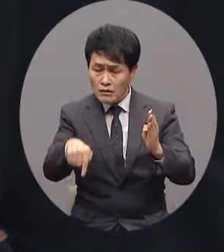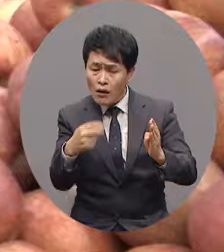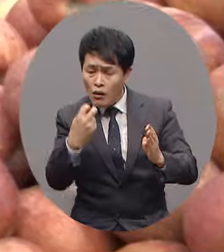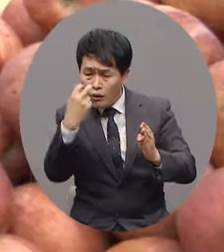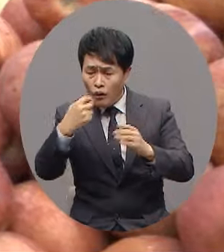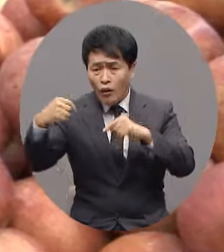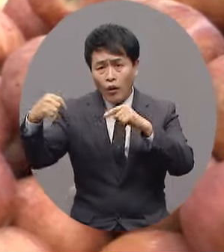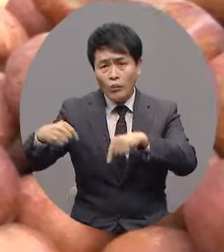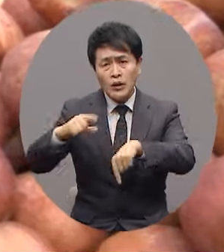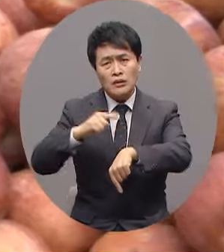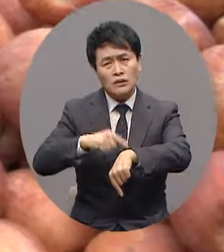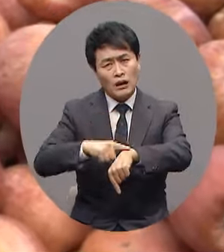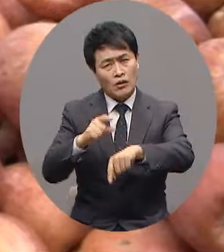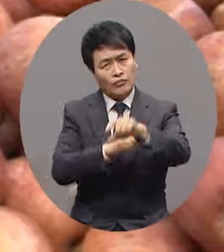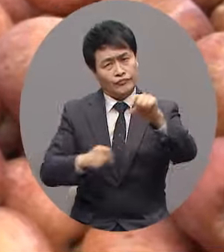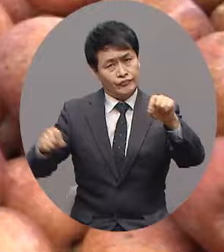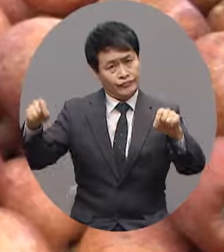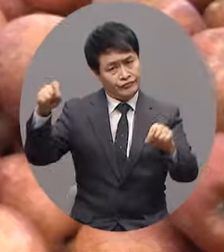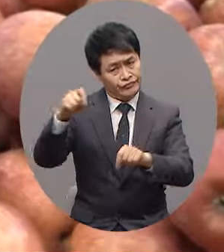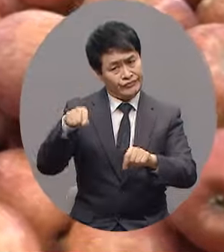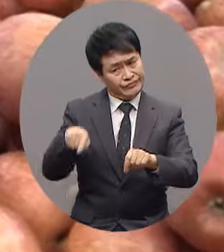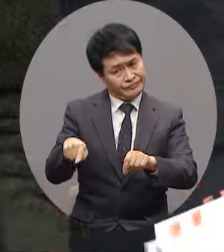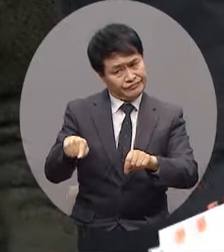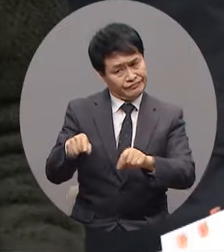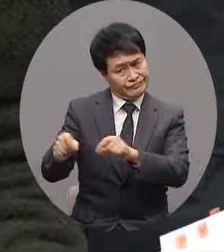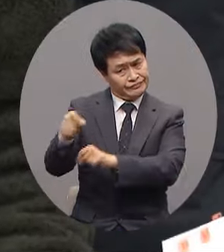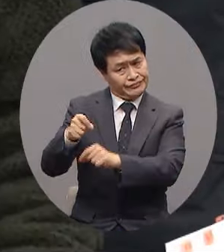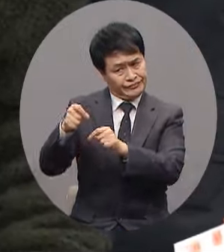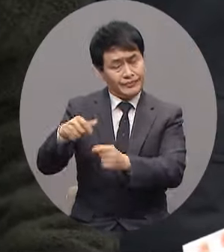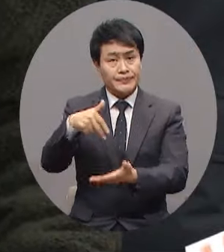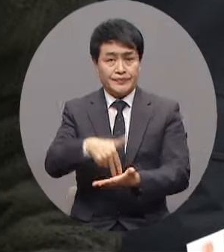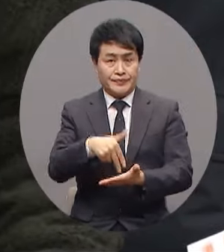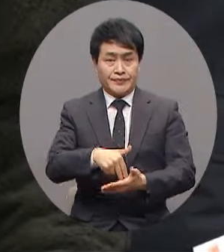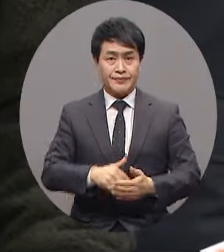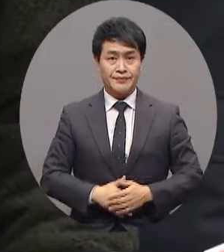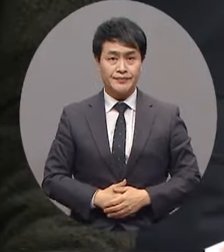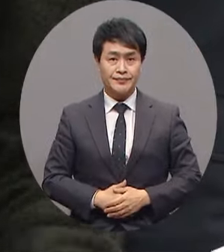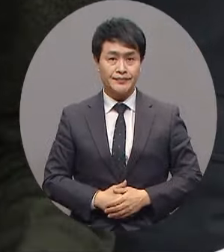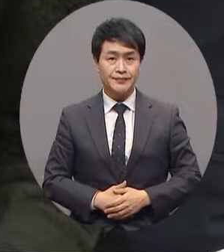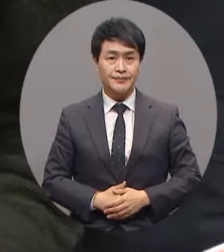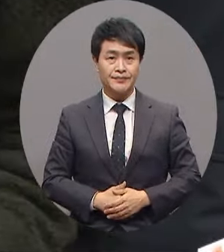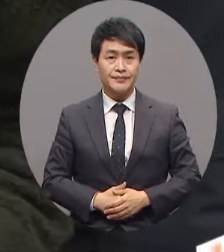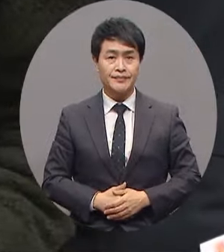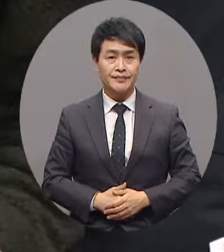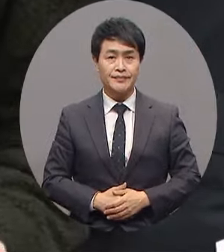협상에 오랜 시간이 걸린다면서 여전히 신중한 입장입니다. MBC 뉴스 박찬현입니다.